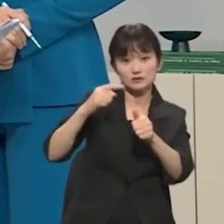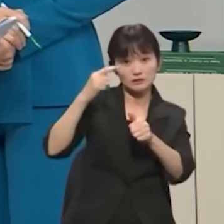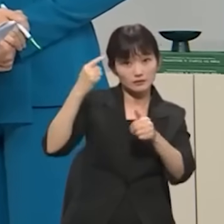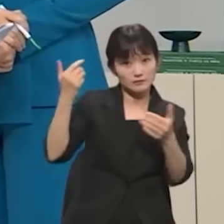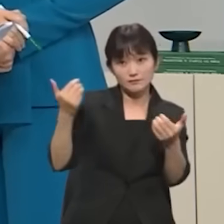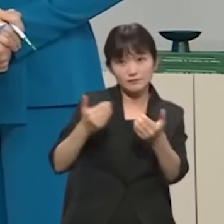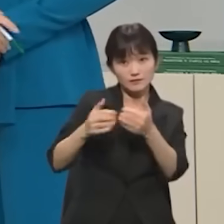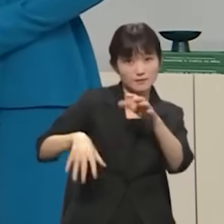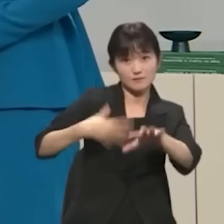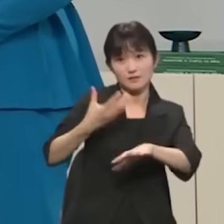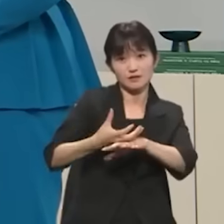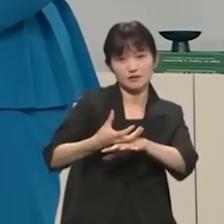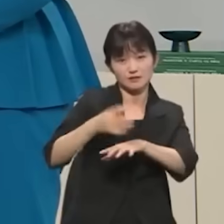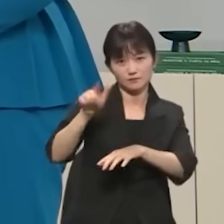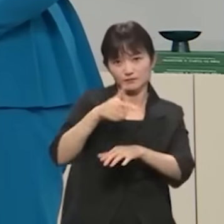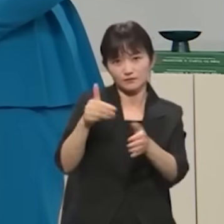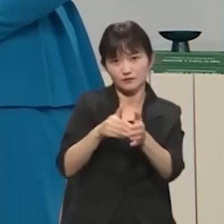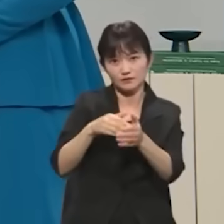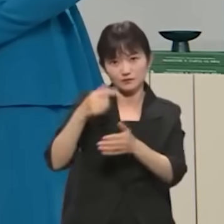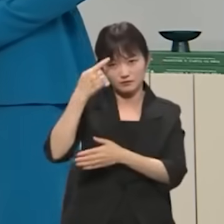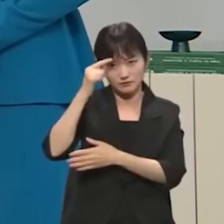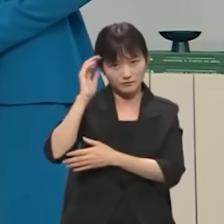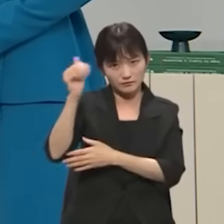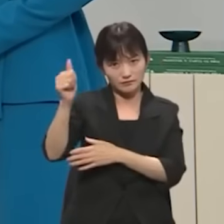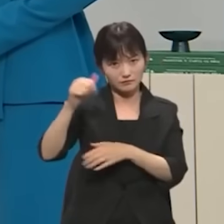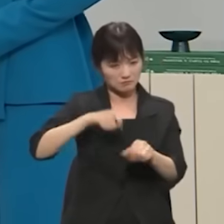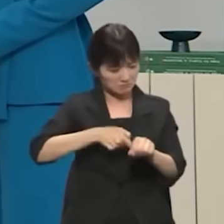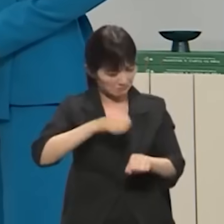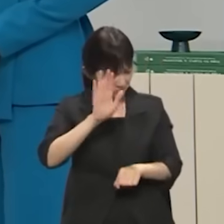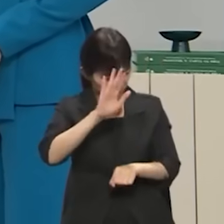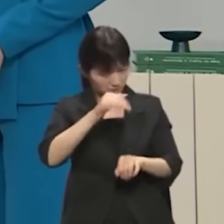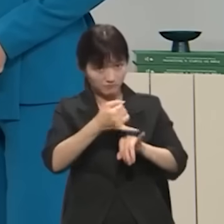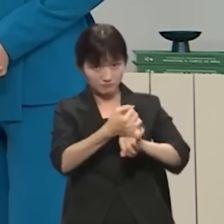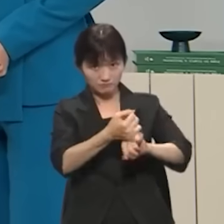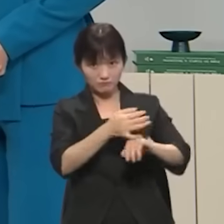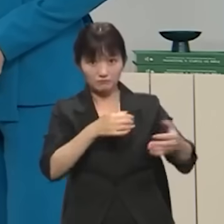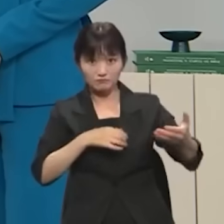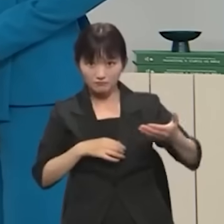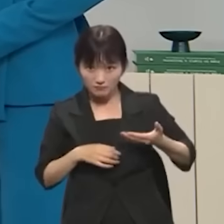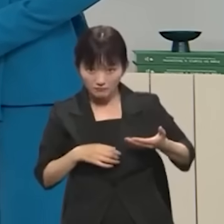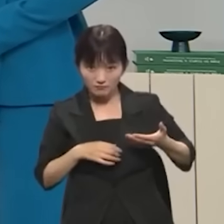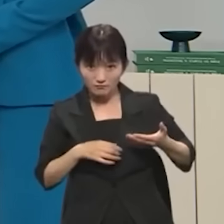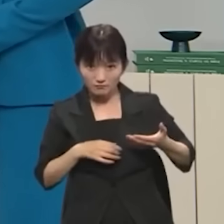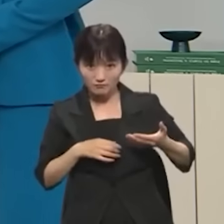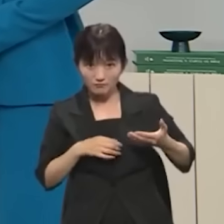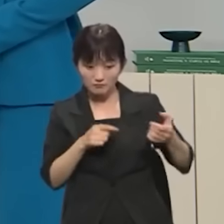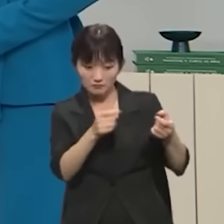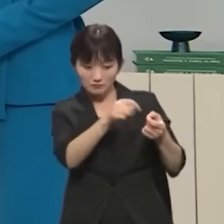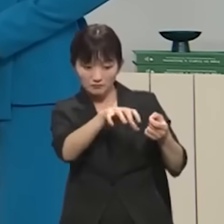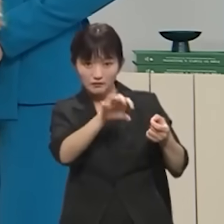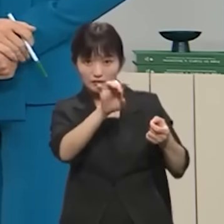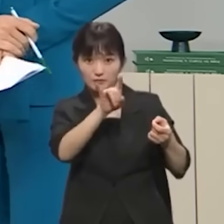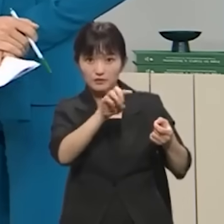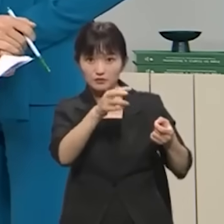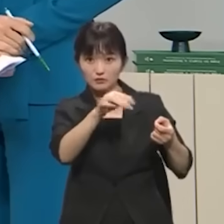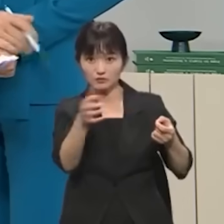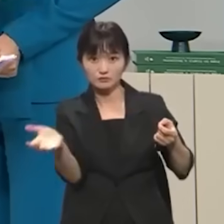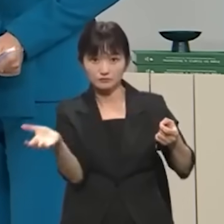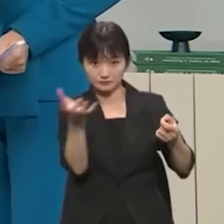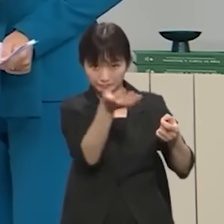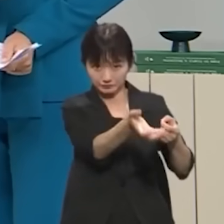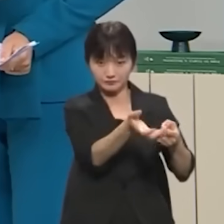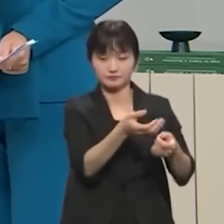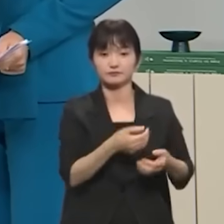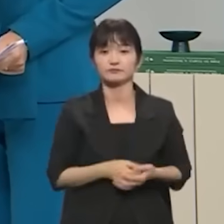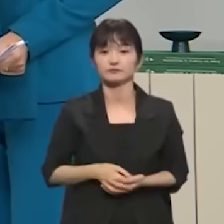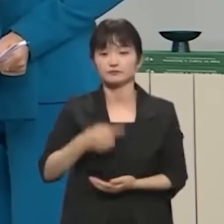끝났고 푸틴으로부터 처벌하지 않겠다라는 약속을 받은 뒤에 이웃나라 벨라루스로 떠났습니다.